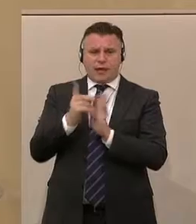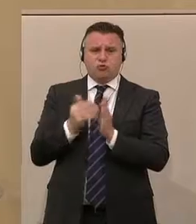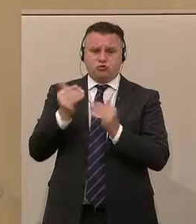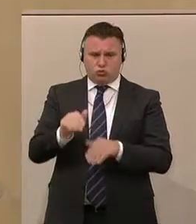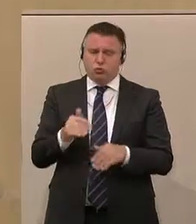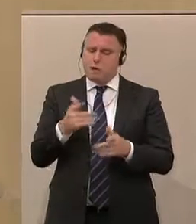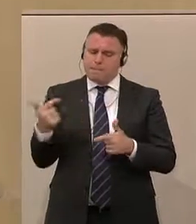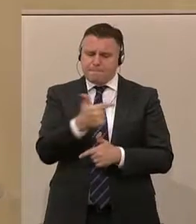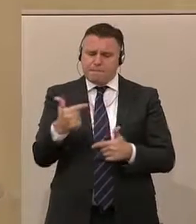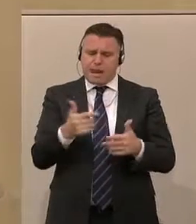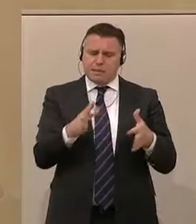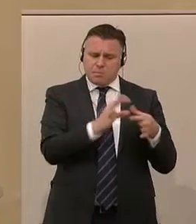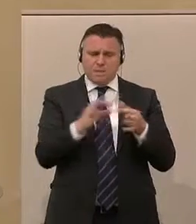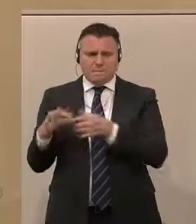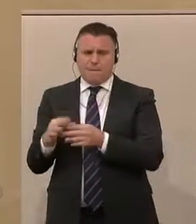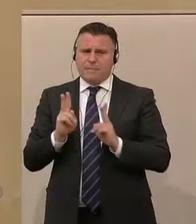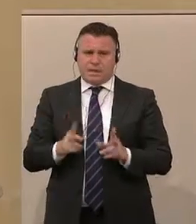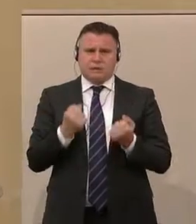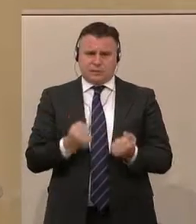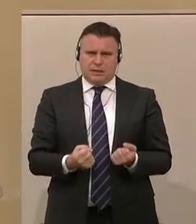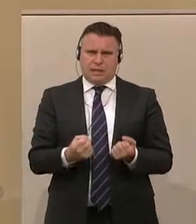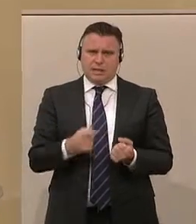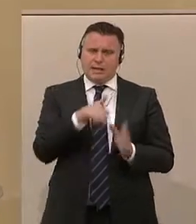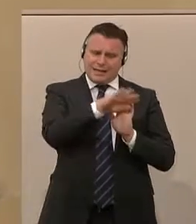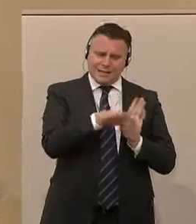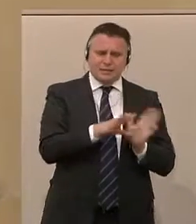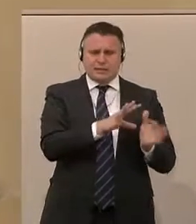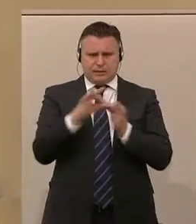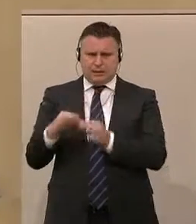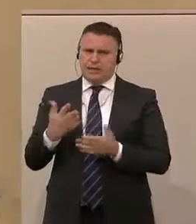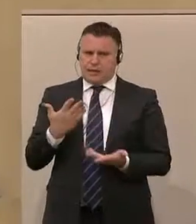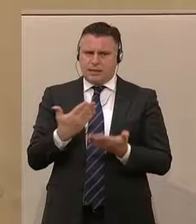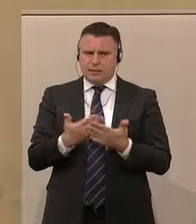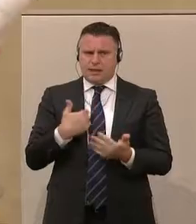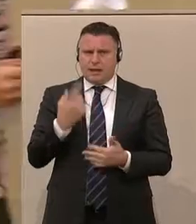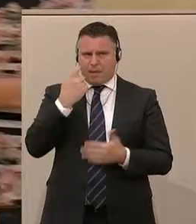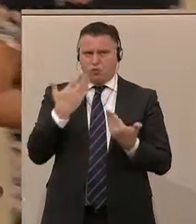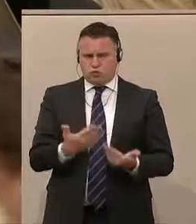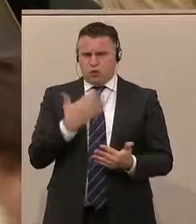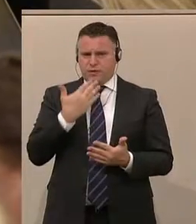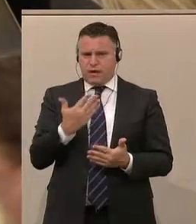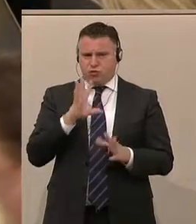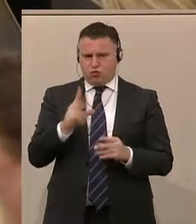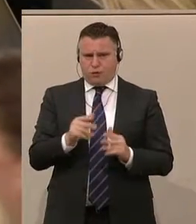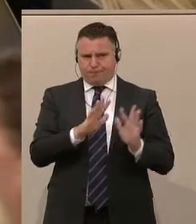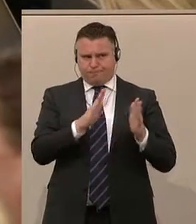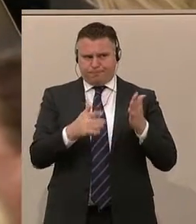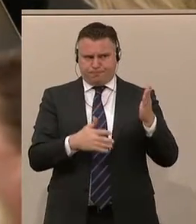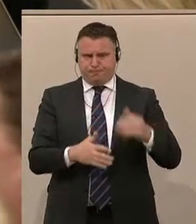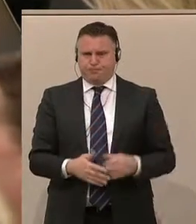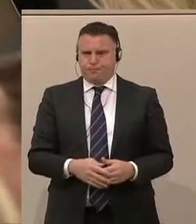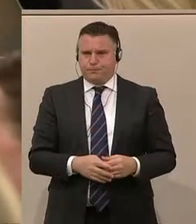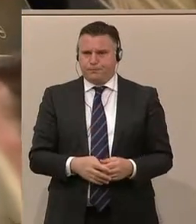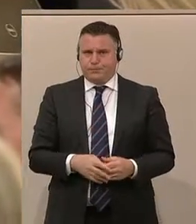zu bringen und vor allem auch dieses Gesetz in Einklang mit der DSGVO zu bringen. Und das ist unser Ansinnen. Dankeschön. Die